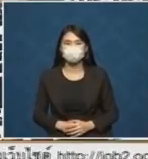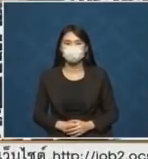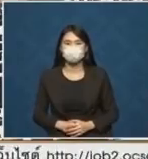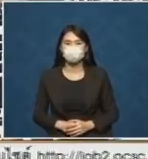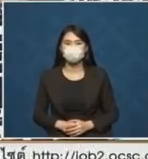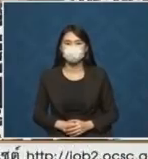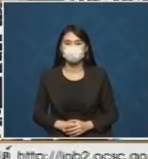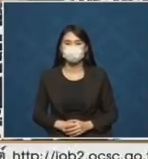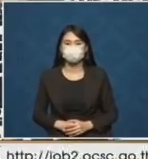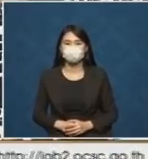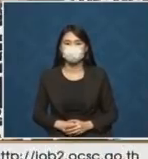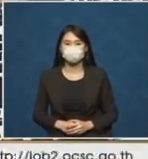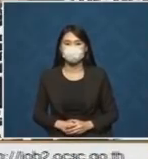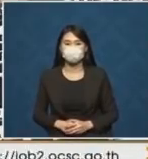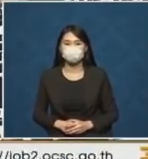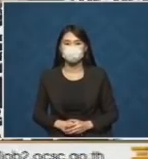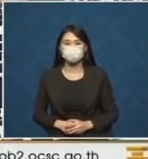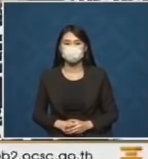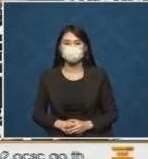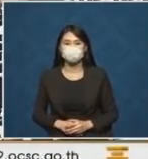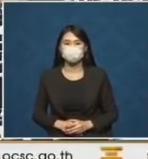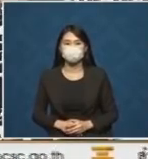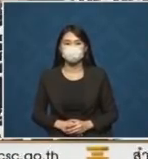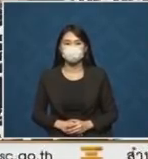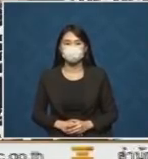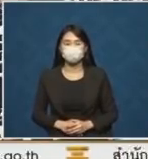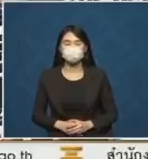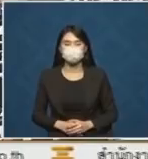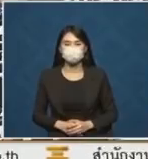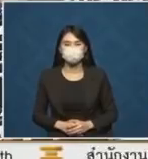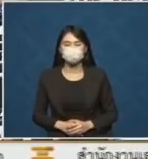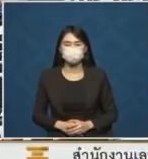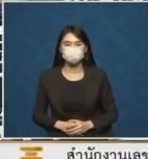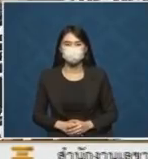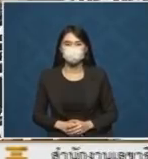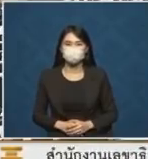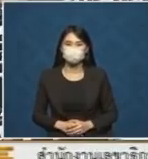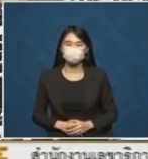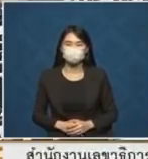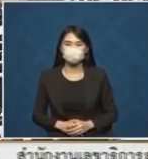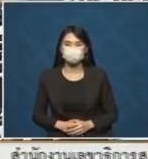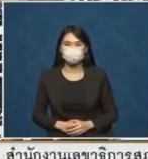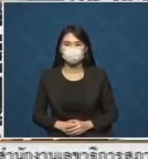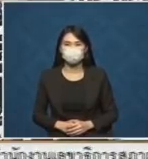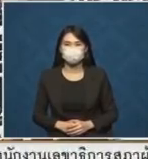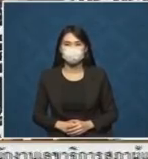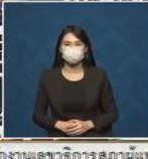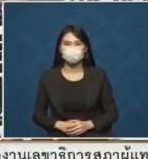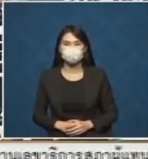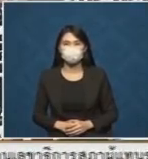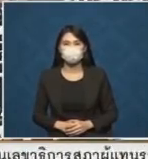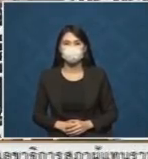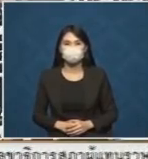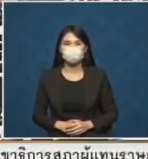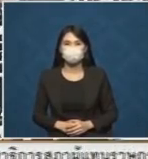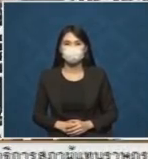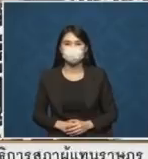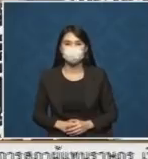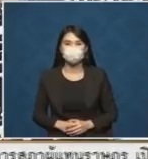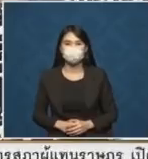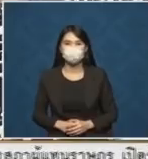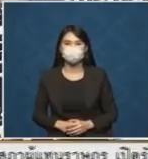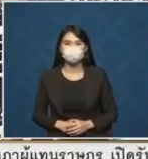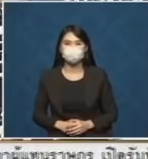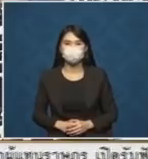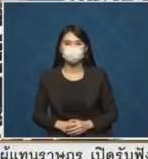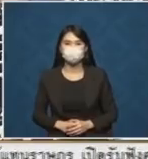าลำพังแค่เสียงของรัฐบาลเท่านั้นเองไม่ต้องใช้เสียงฝ่ายค้านเลยนะครับเข้าประชุมสภาให้ครบเนี่ยมันก็เกินองค์ประชุม